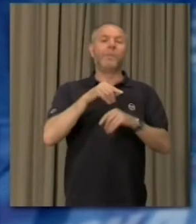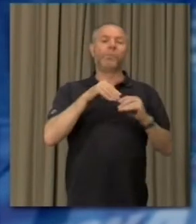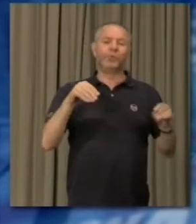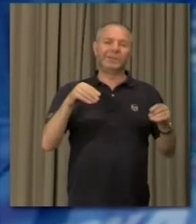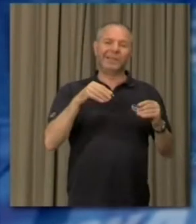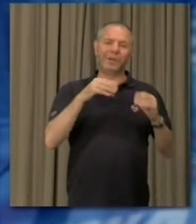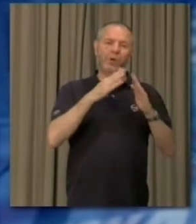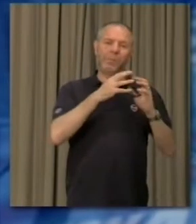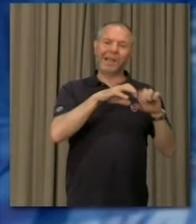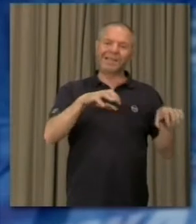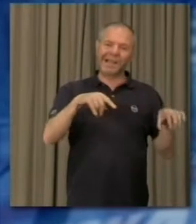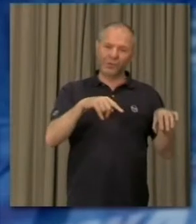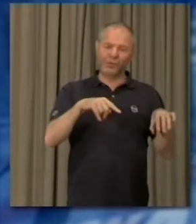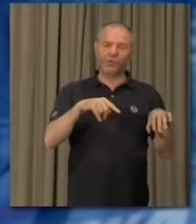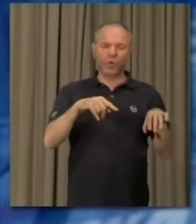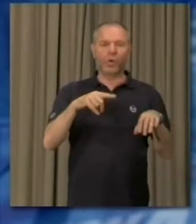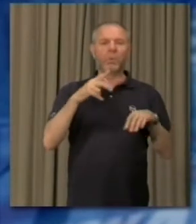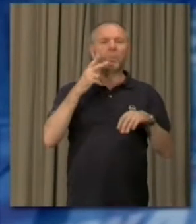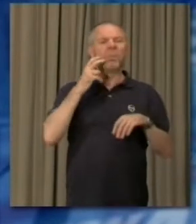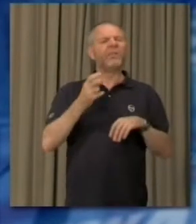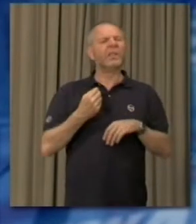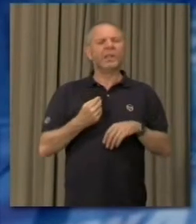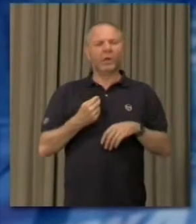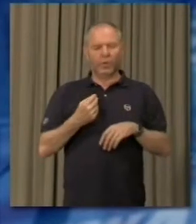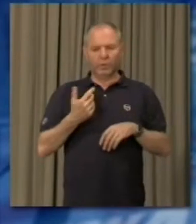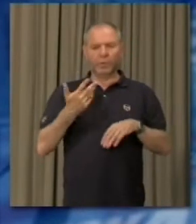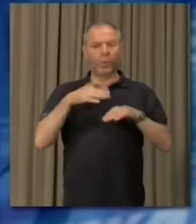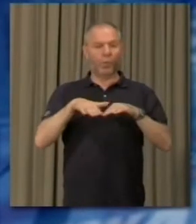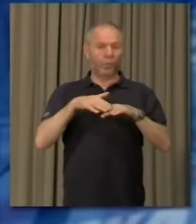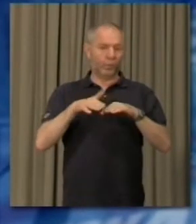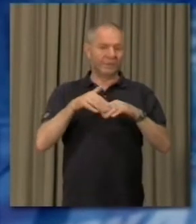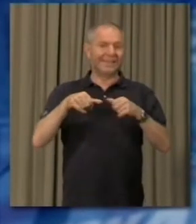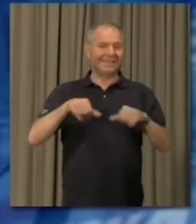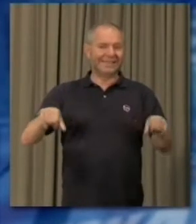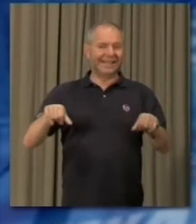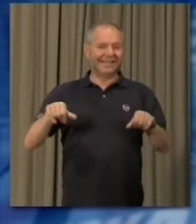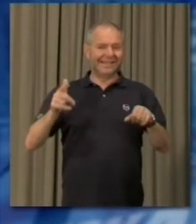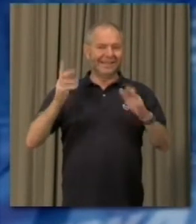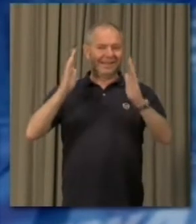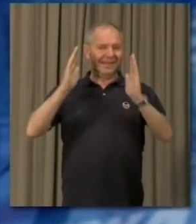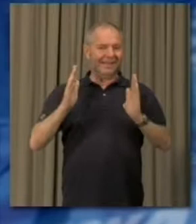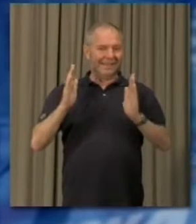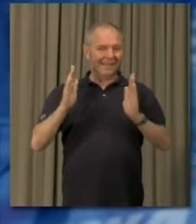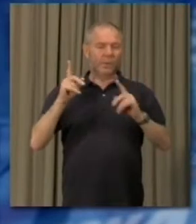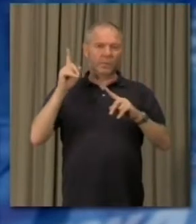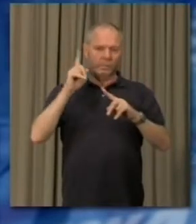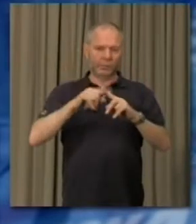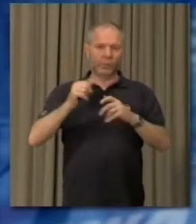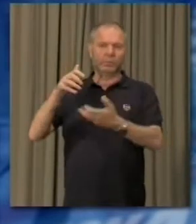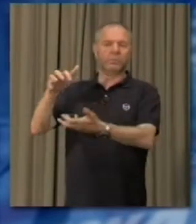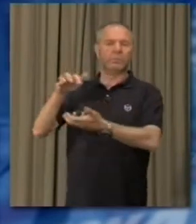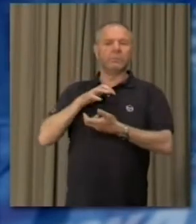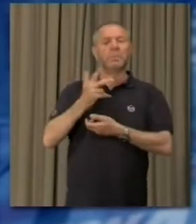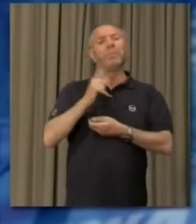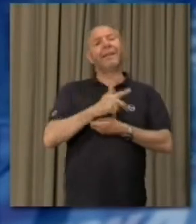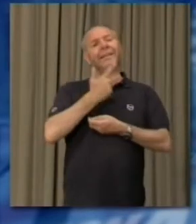che prevede sia l'utilizzazione delle sedi storiche in comodato, sia una contribuzione annuale per